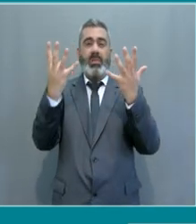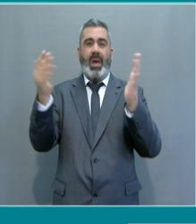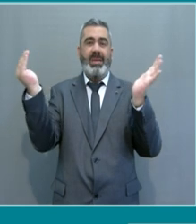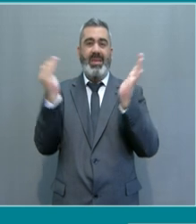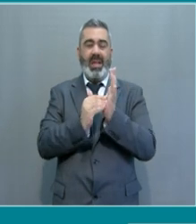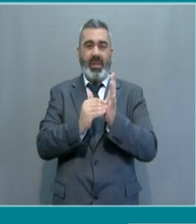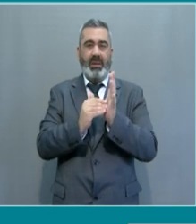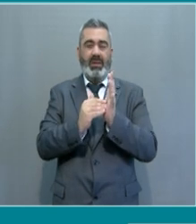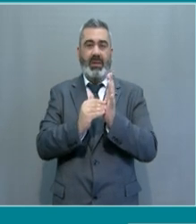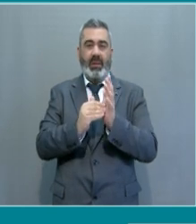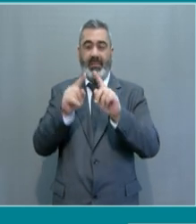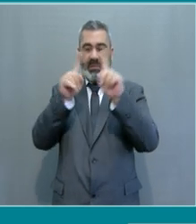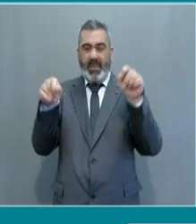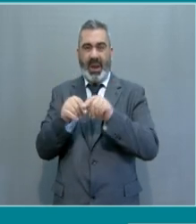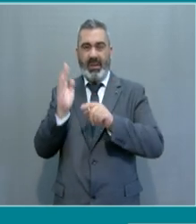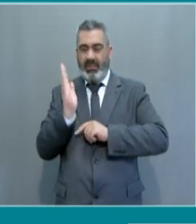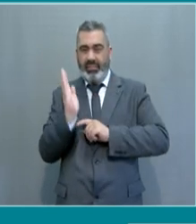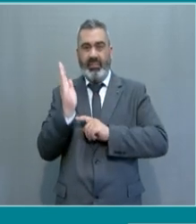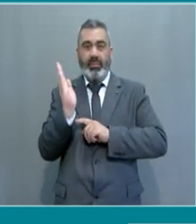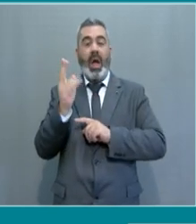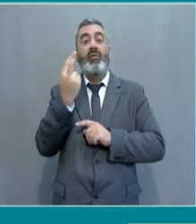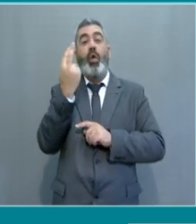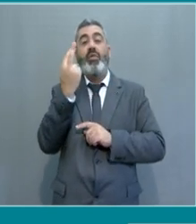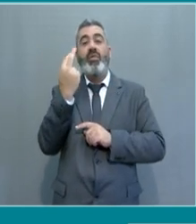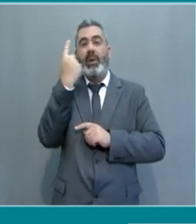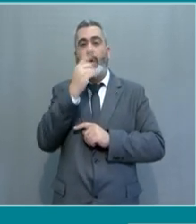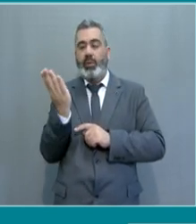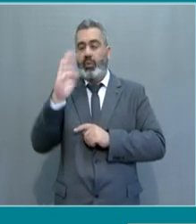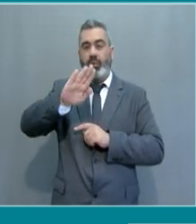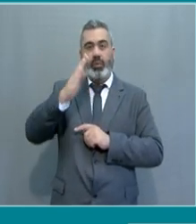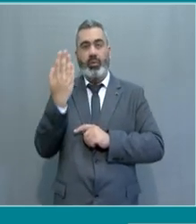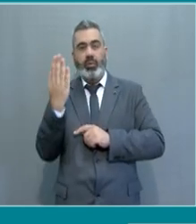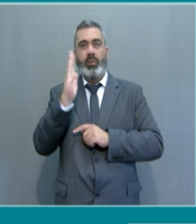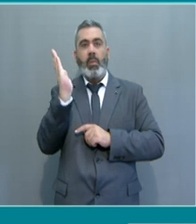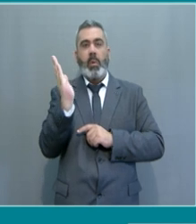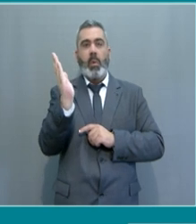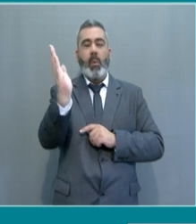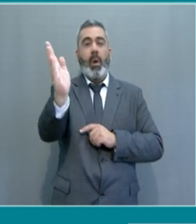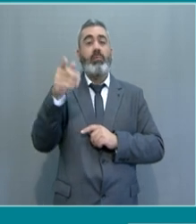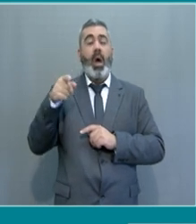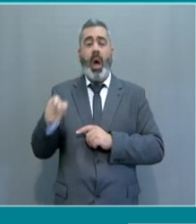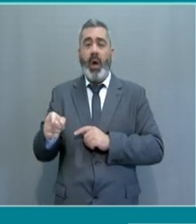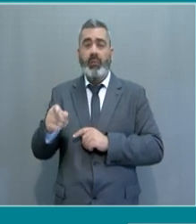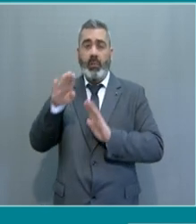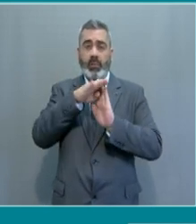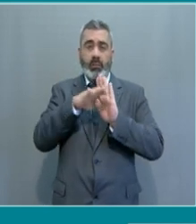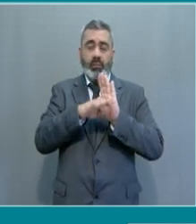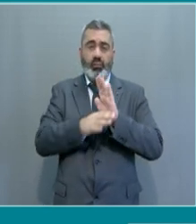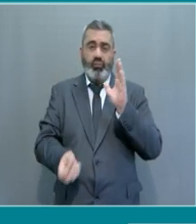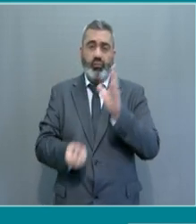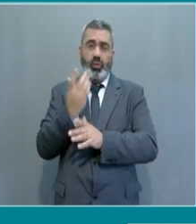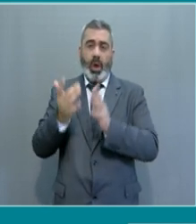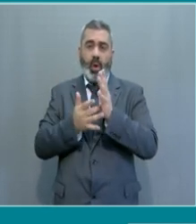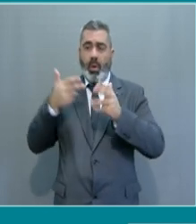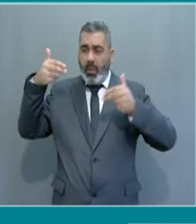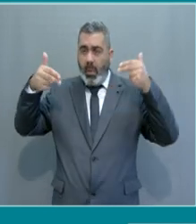509.000 πλαίσια διπλής όψεως, προηγμένα συστήματα παρακολούθησης και